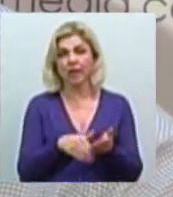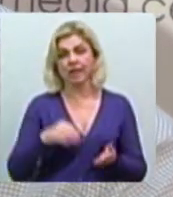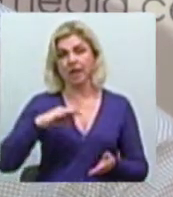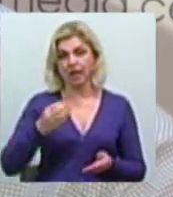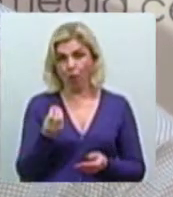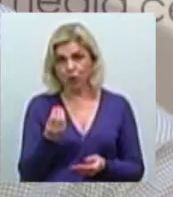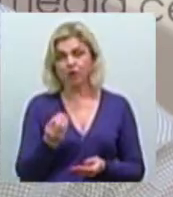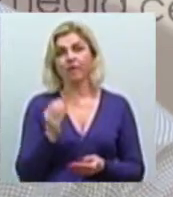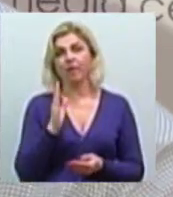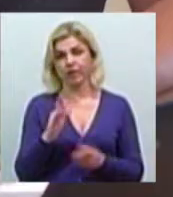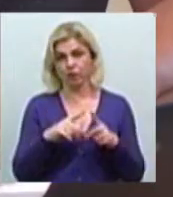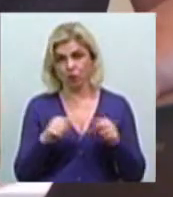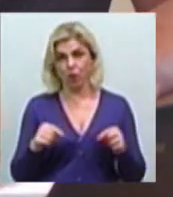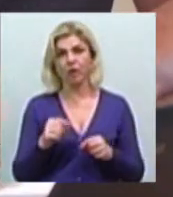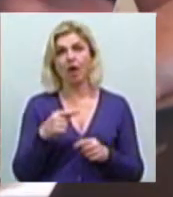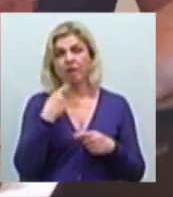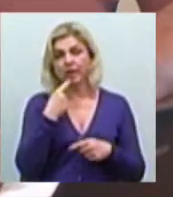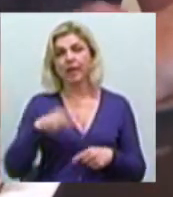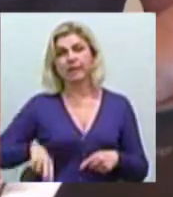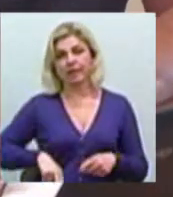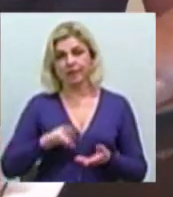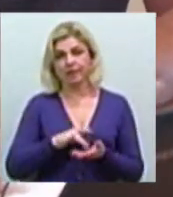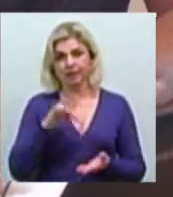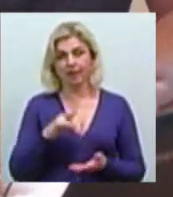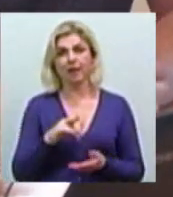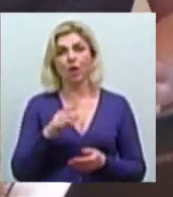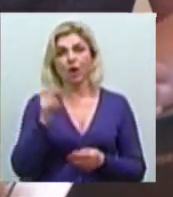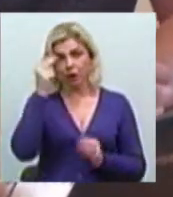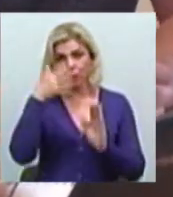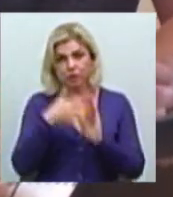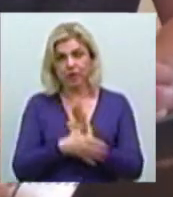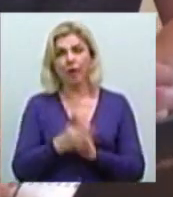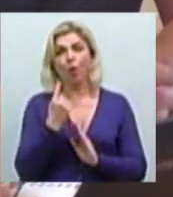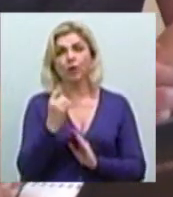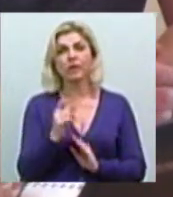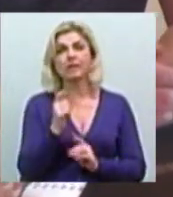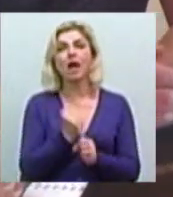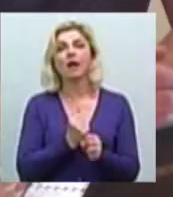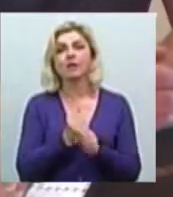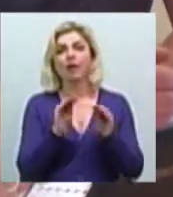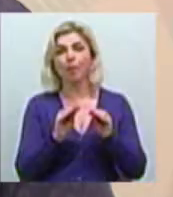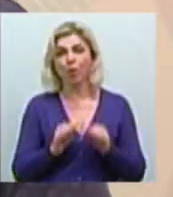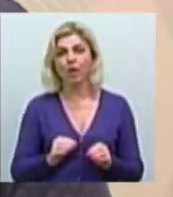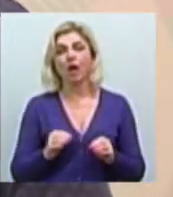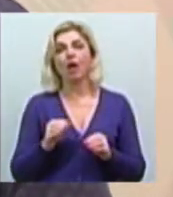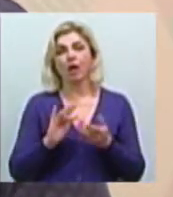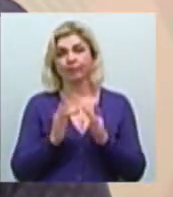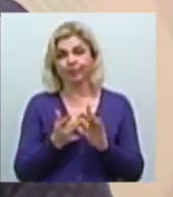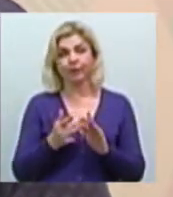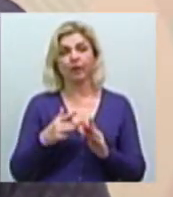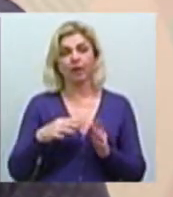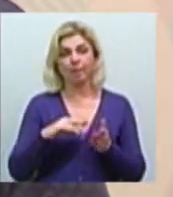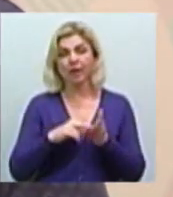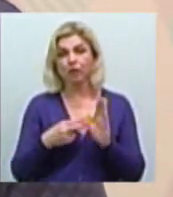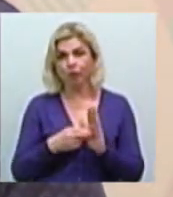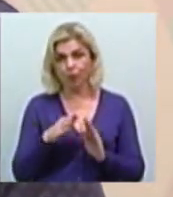закладах, зазначив директор Центру досліджень суспільства, співзасновник і один з розробників онлайн-платформи Open School in